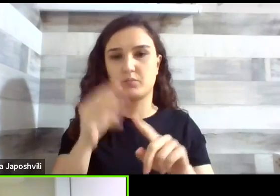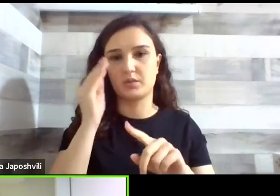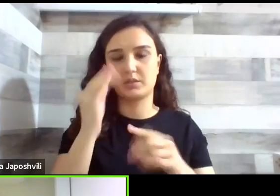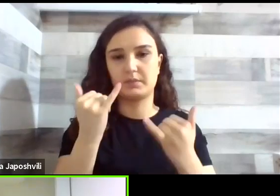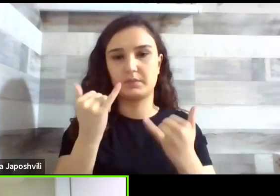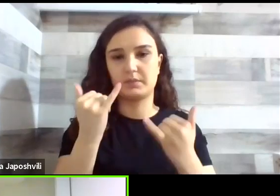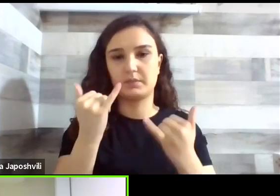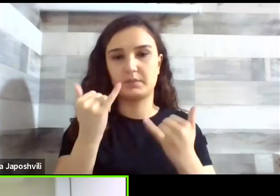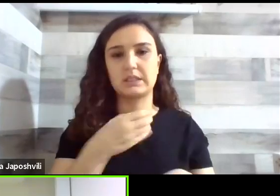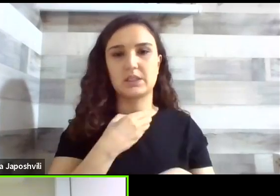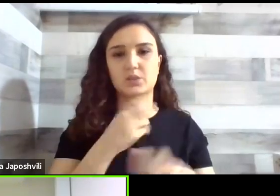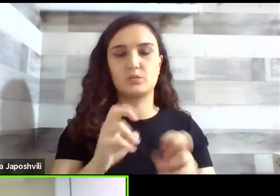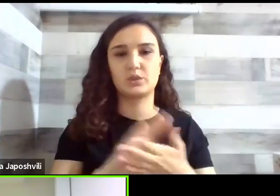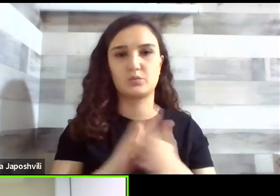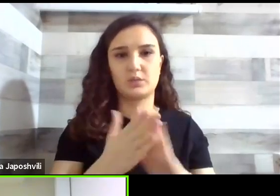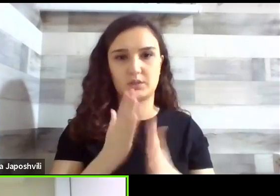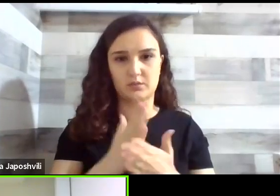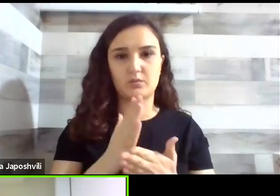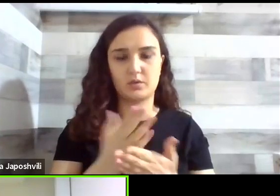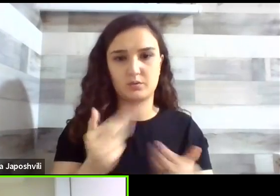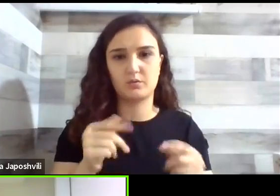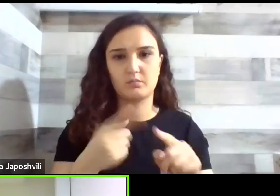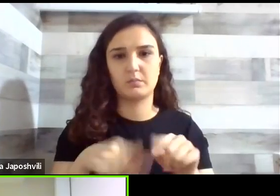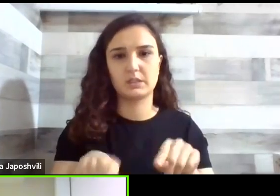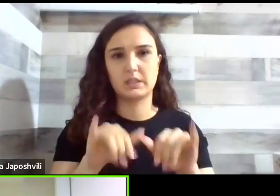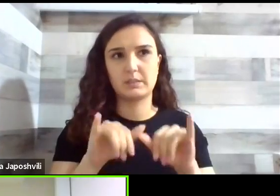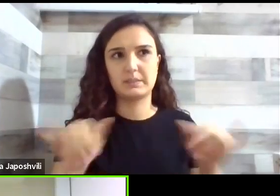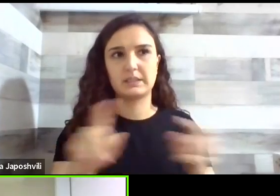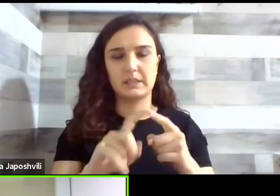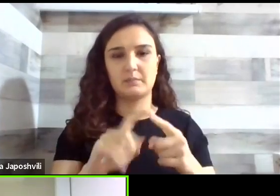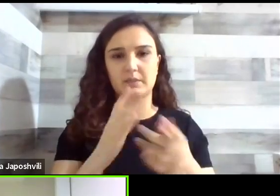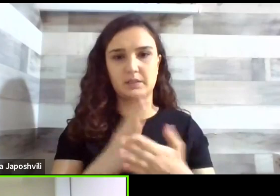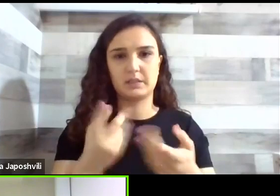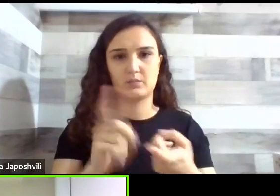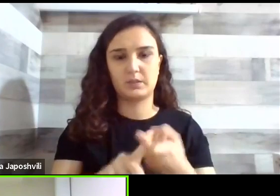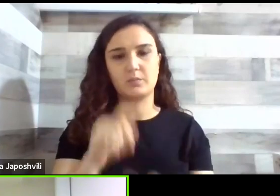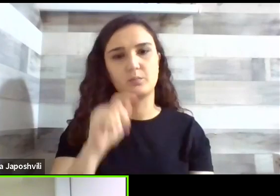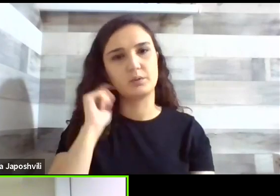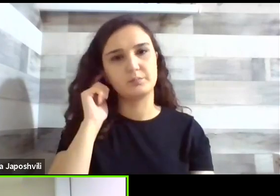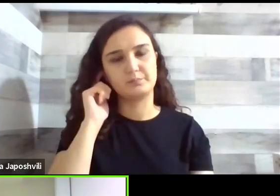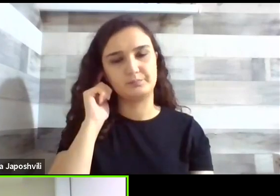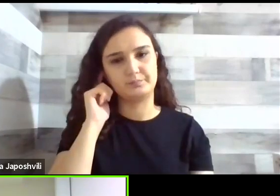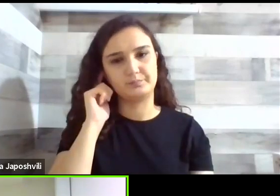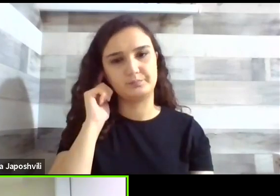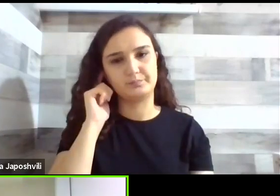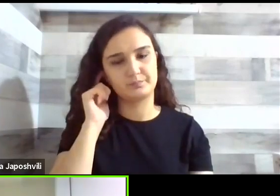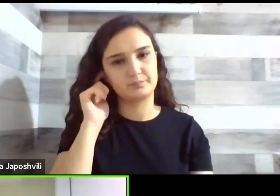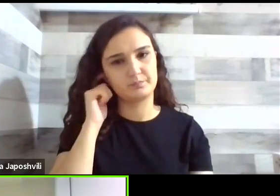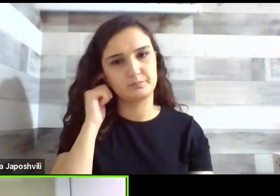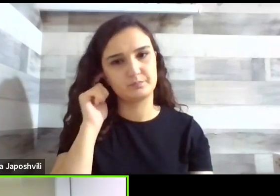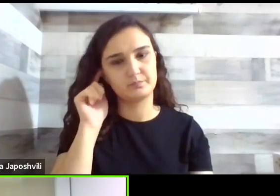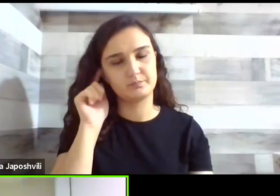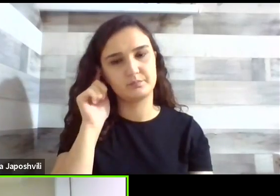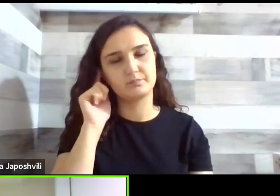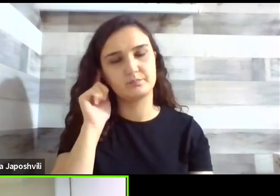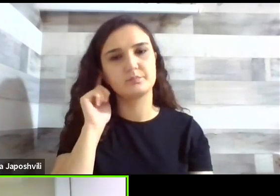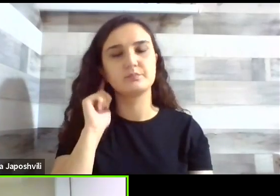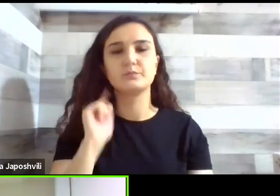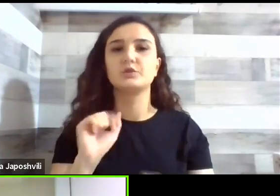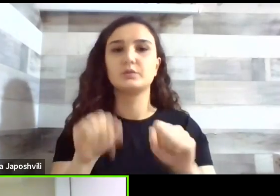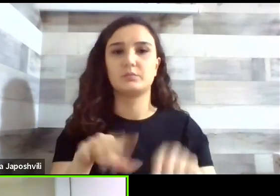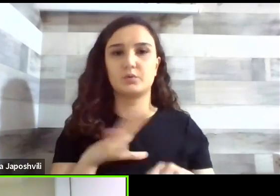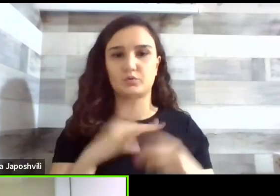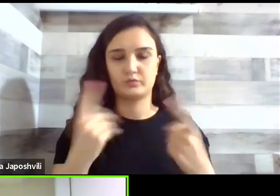მაინც კრიზისული სიტუაცია გვაქვს, ხო, მაინც ეპიდემიის არის განპირობებული. რა საკურველია, შესაძლებელია იყოს